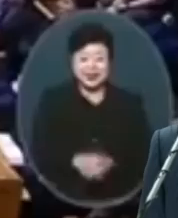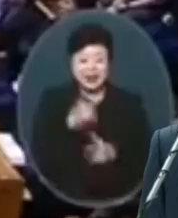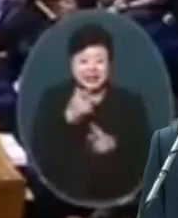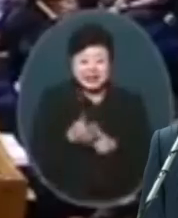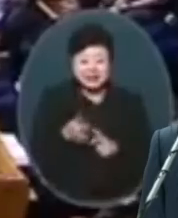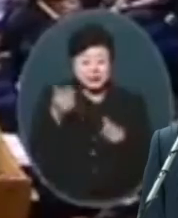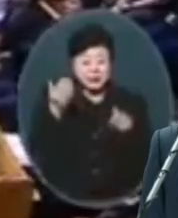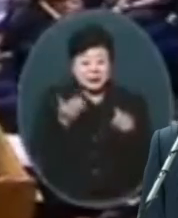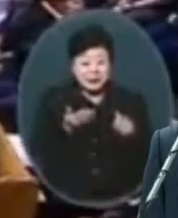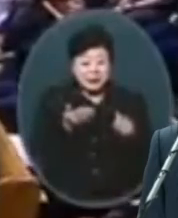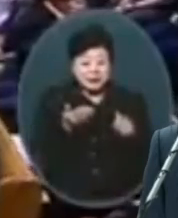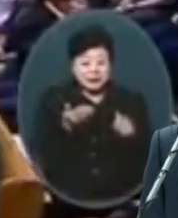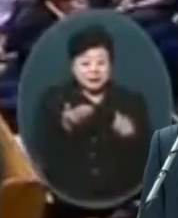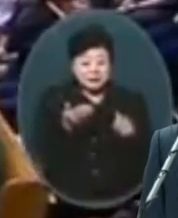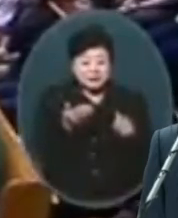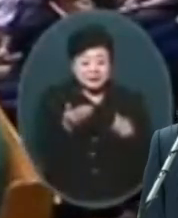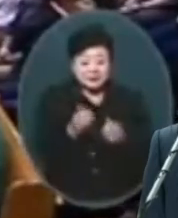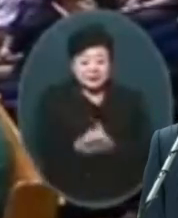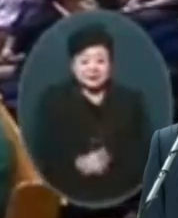예수님께서는